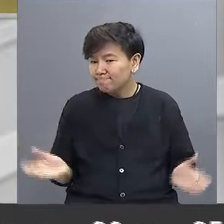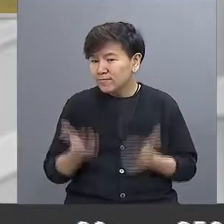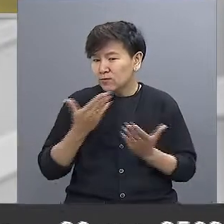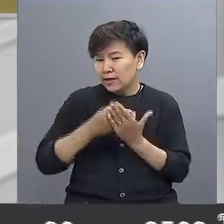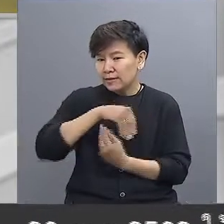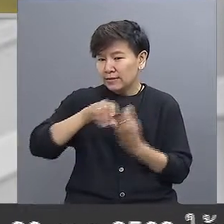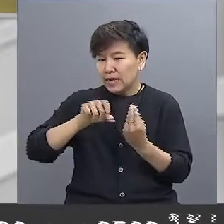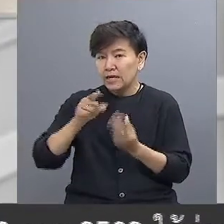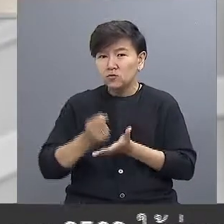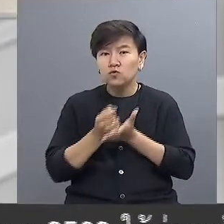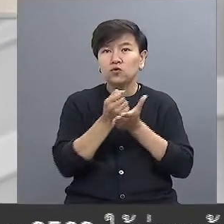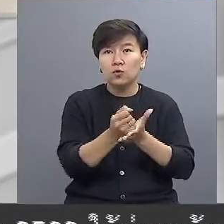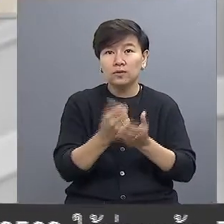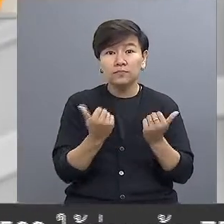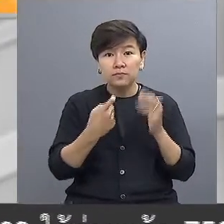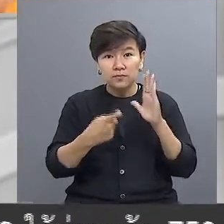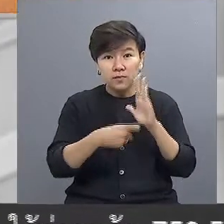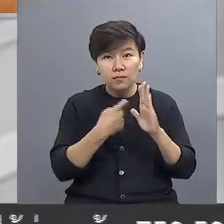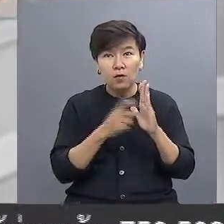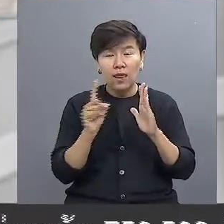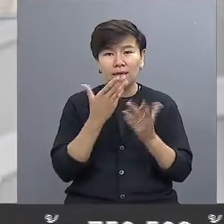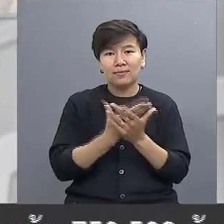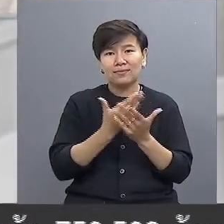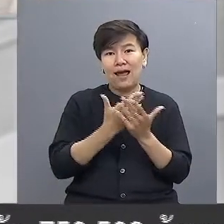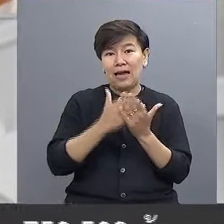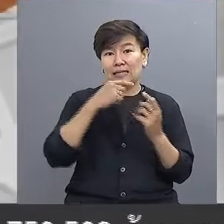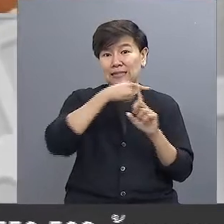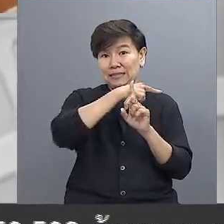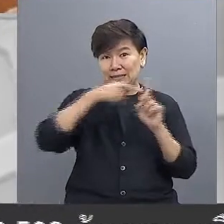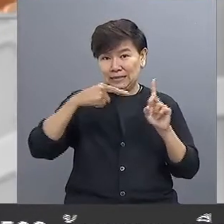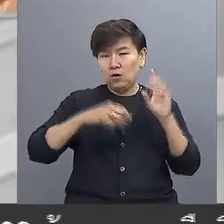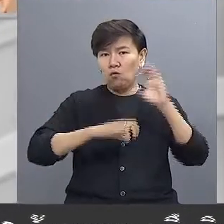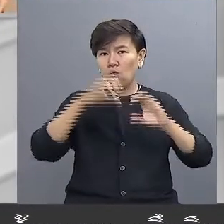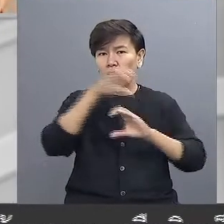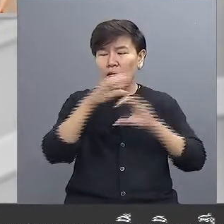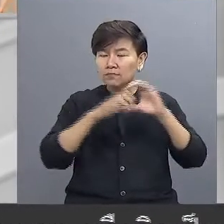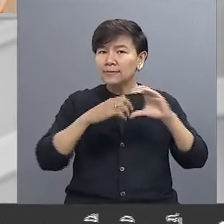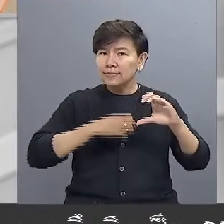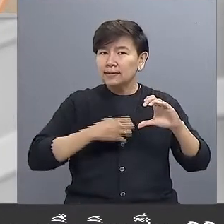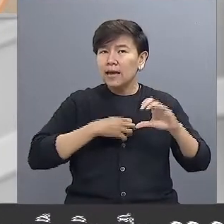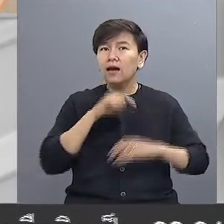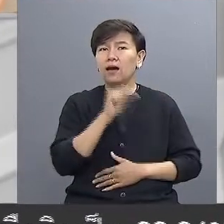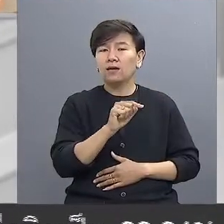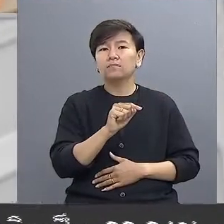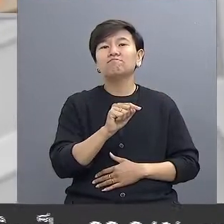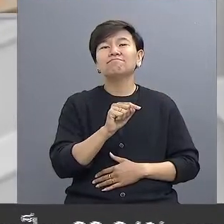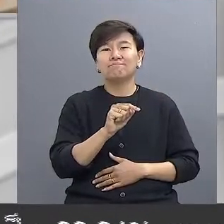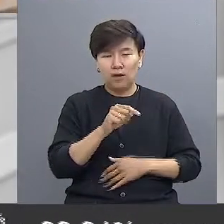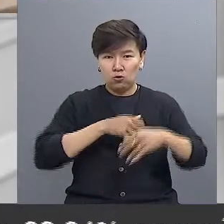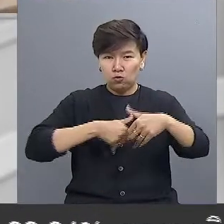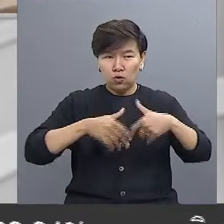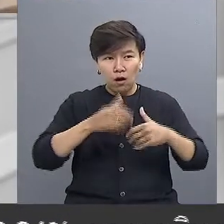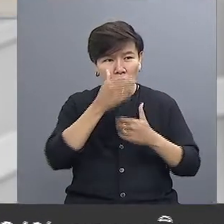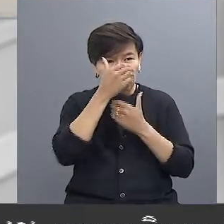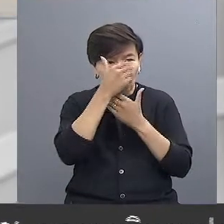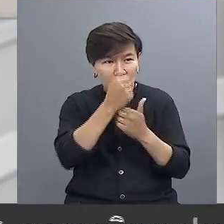แต่ว่าเหตุผลที่คนละครึ่งเป็นที่ต้องการนั้นเป็นเพราะว่าจริงๆแล้วรูปแบบโครงการถือว่าถูกใจตอบโจทย์ความต้องการของคน